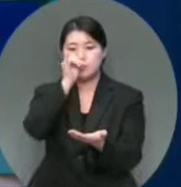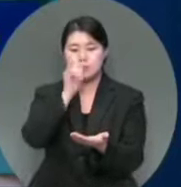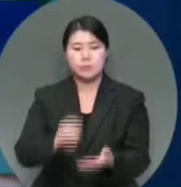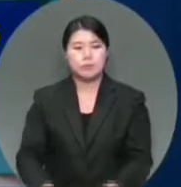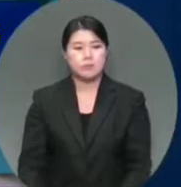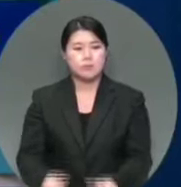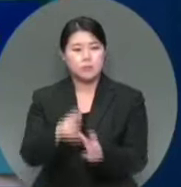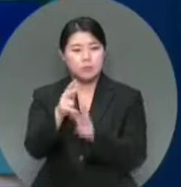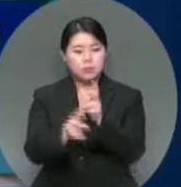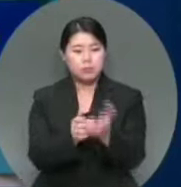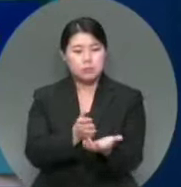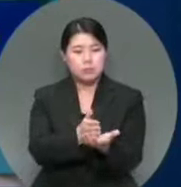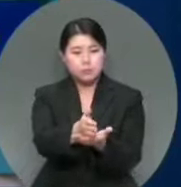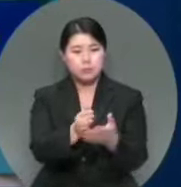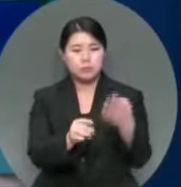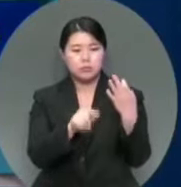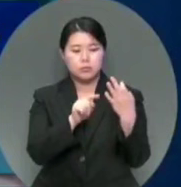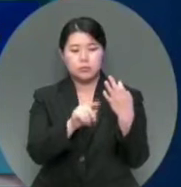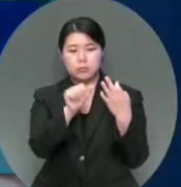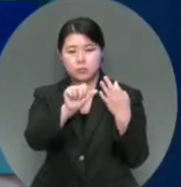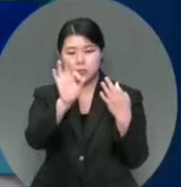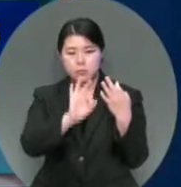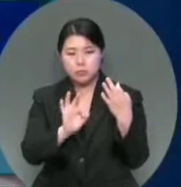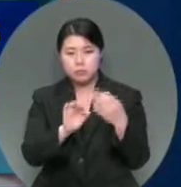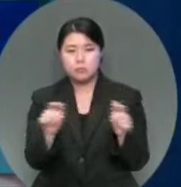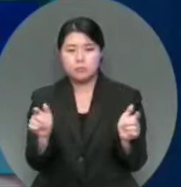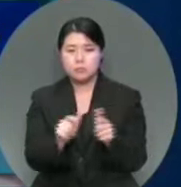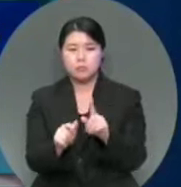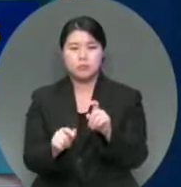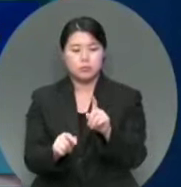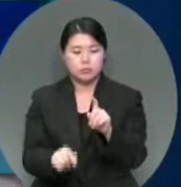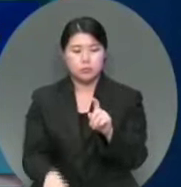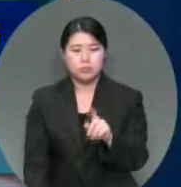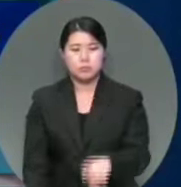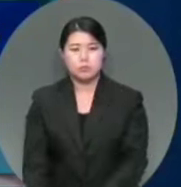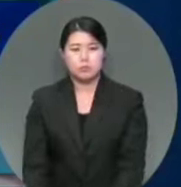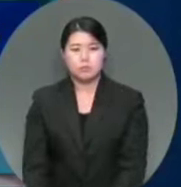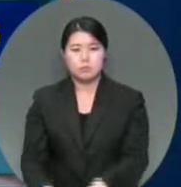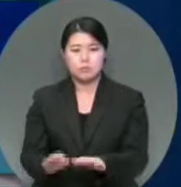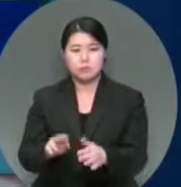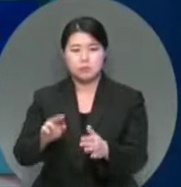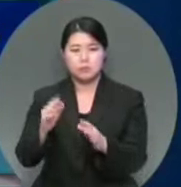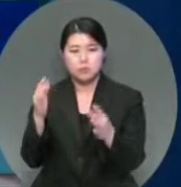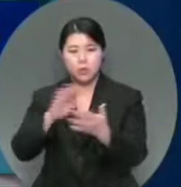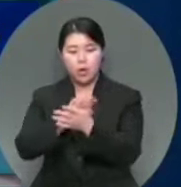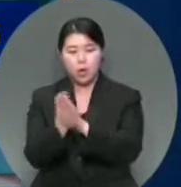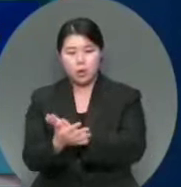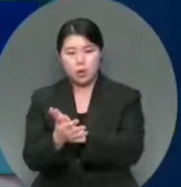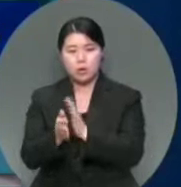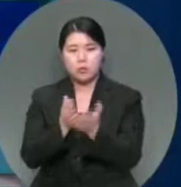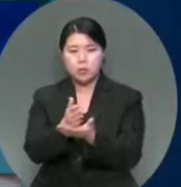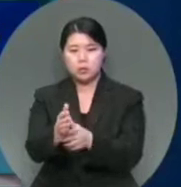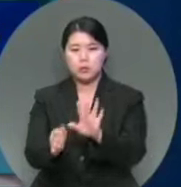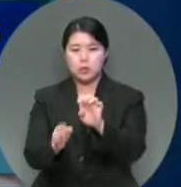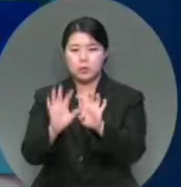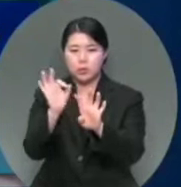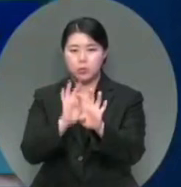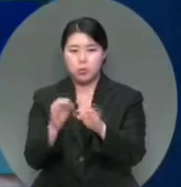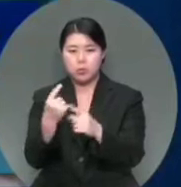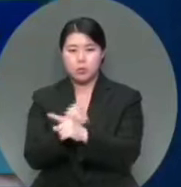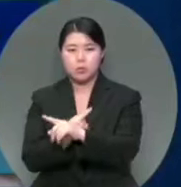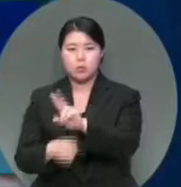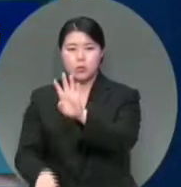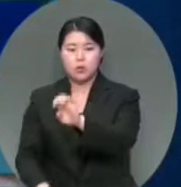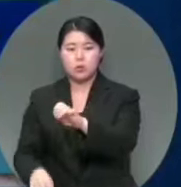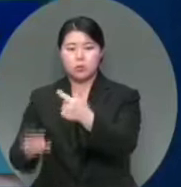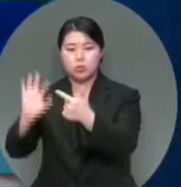산업 분야는 14.5%에서 11%로 줄이고 전환 분야 전환 부분에서는 44%에서